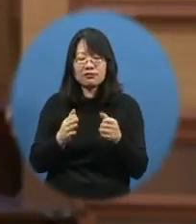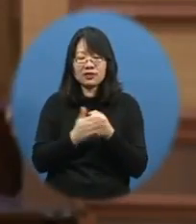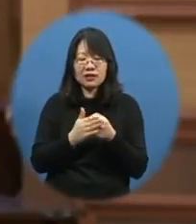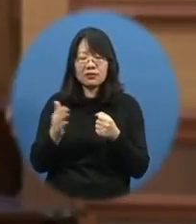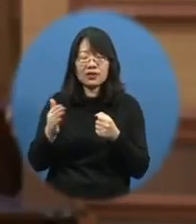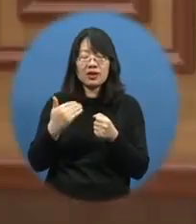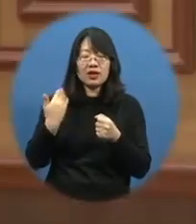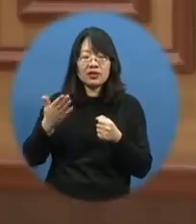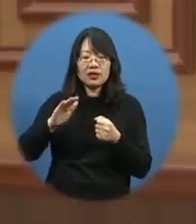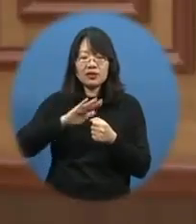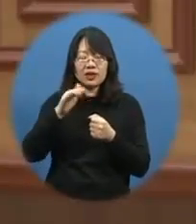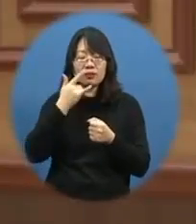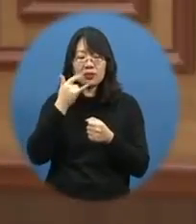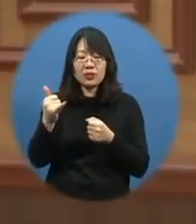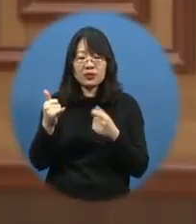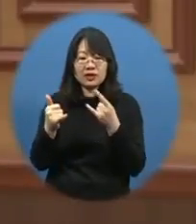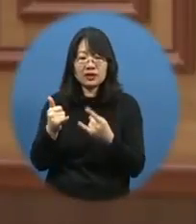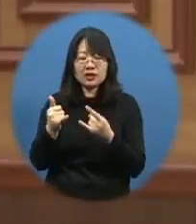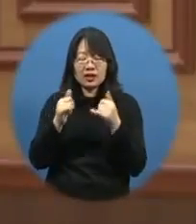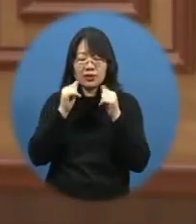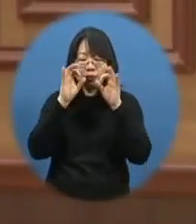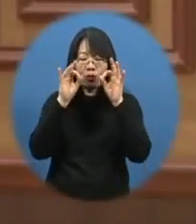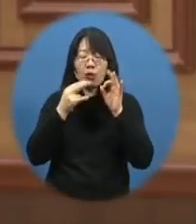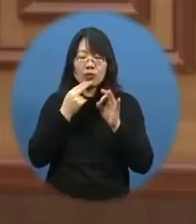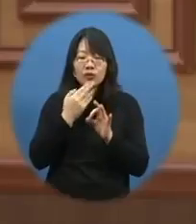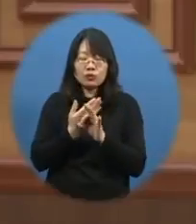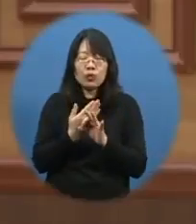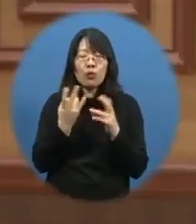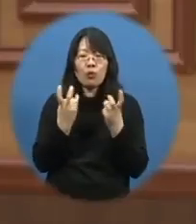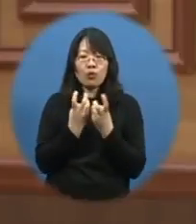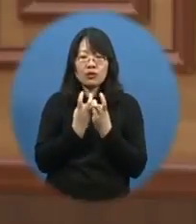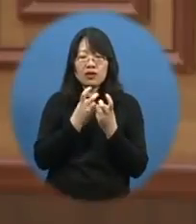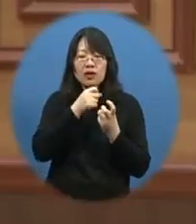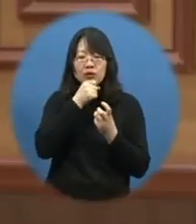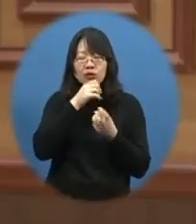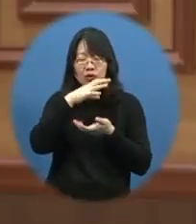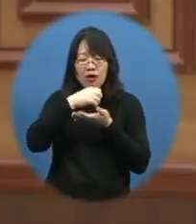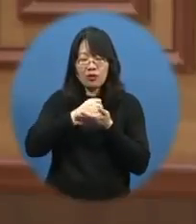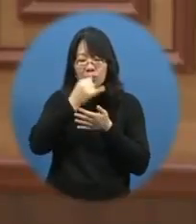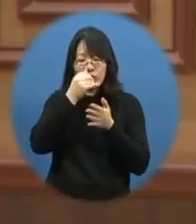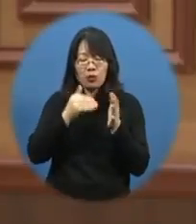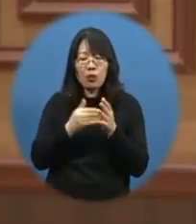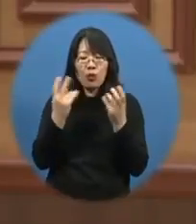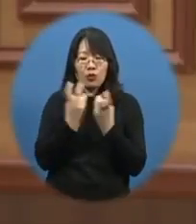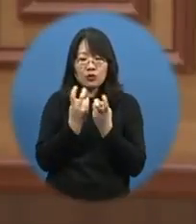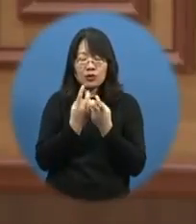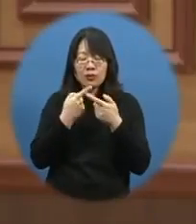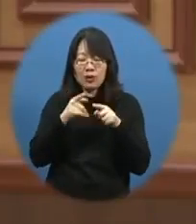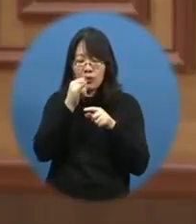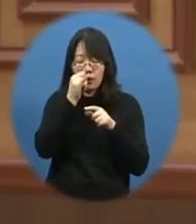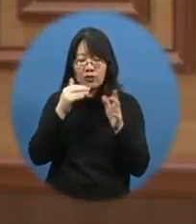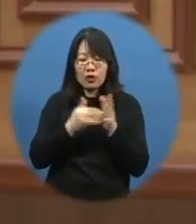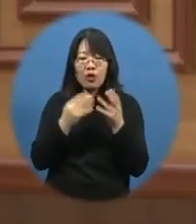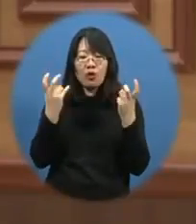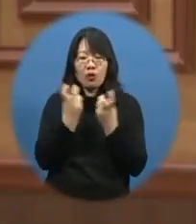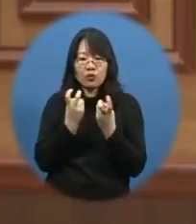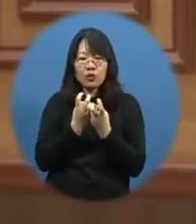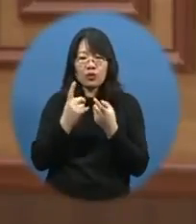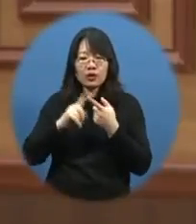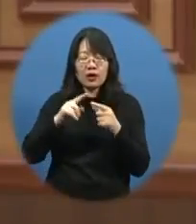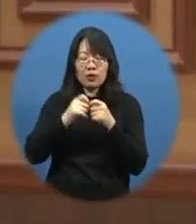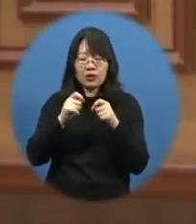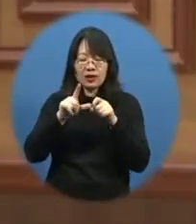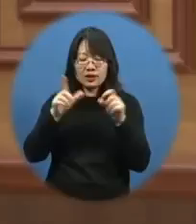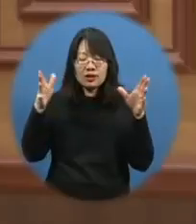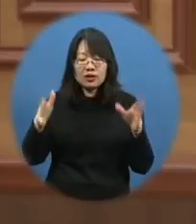봐집니다. 근데 우리 학부모님들이 예. 시험을 보지 않으면 어떻게 애들이 성적을 갖고 그러니까요. 어떻게 평가하고 어떻게 이것은 수십